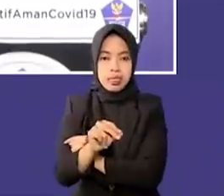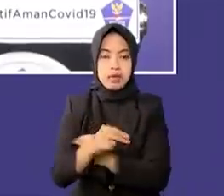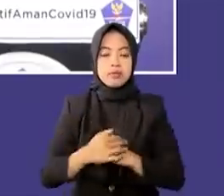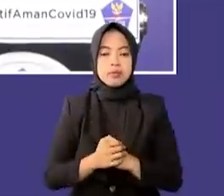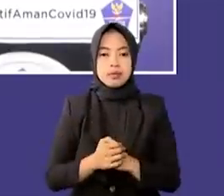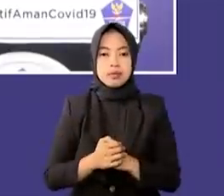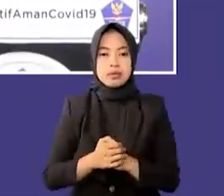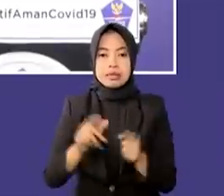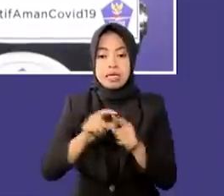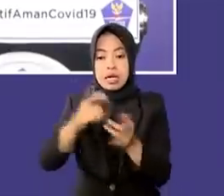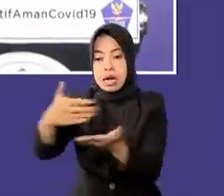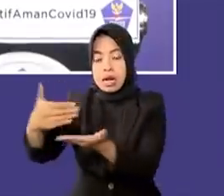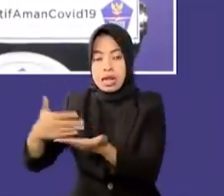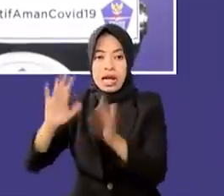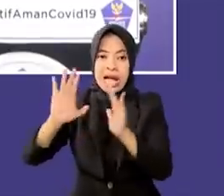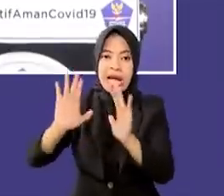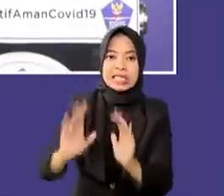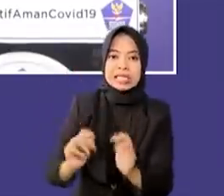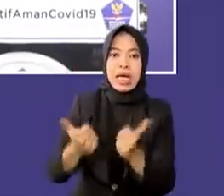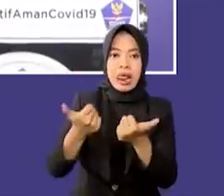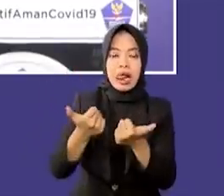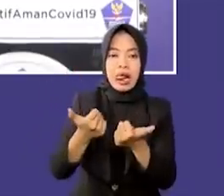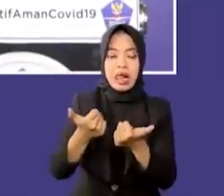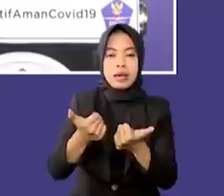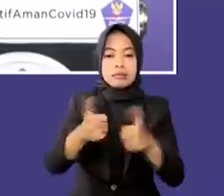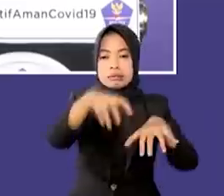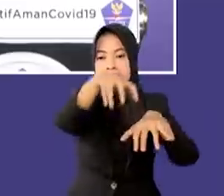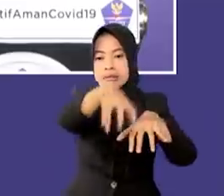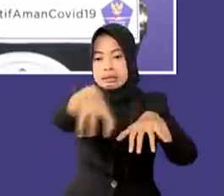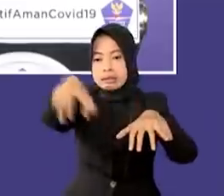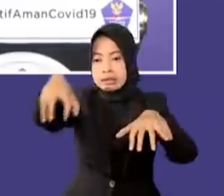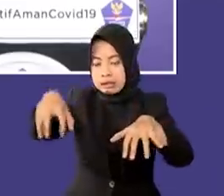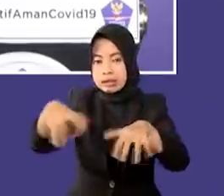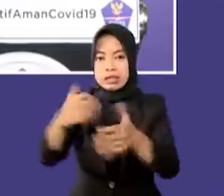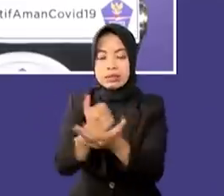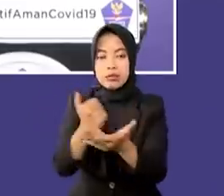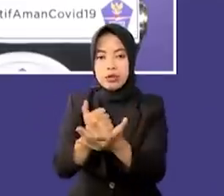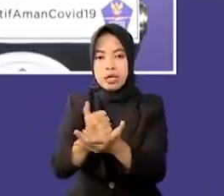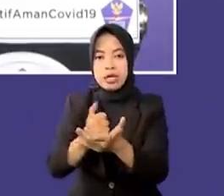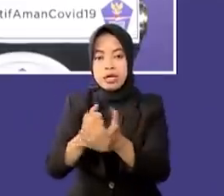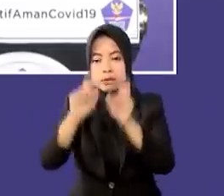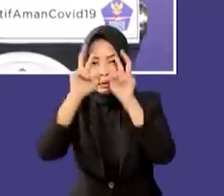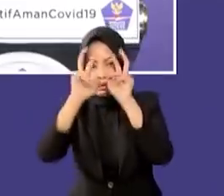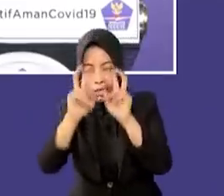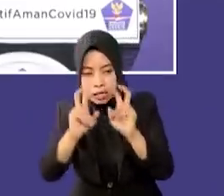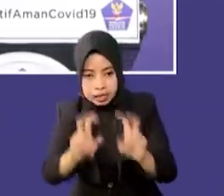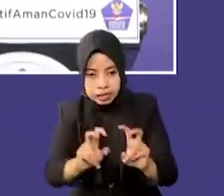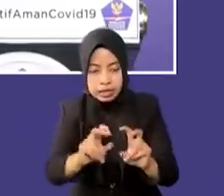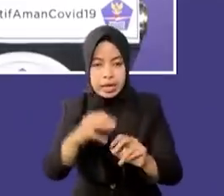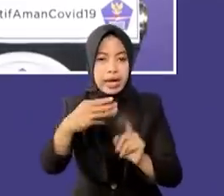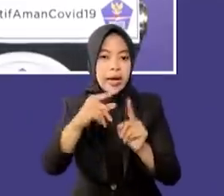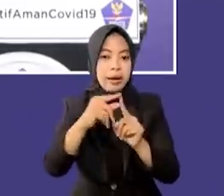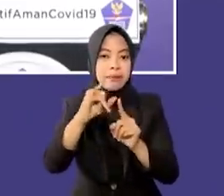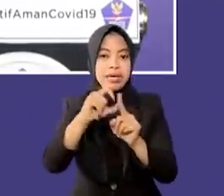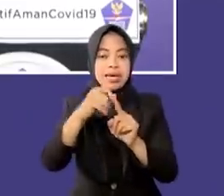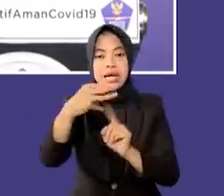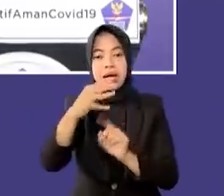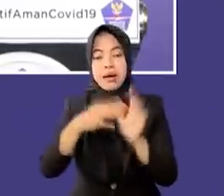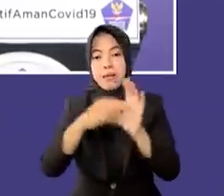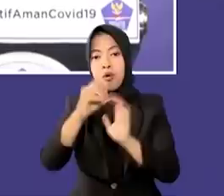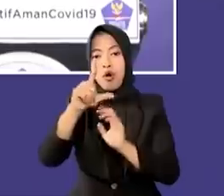ini didapatkan dari cluster yang sudah selesai kita lakukan penyelidikan epidemiologi